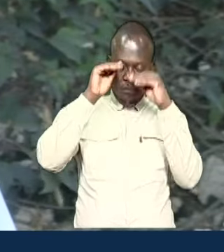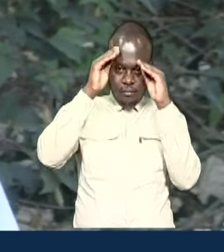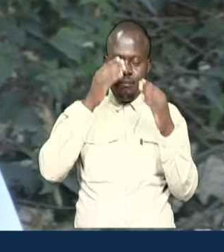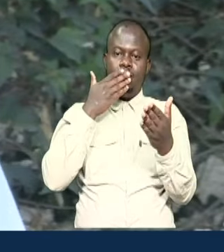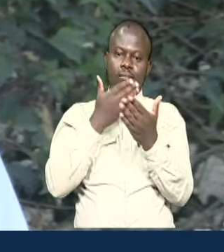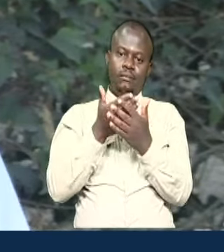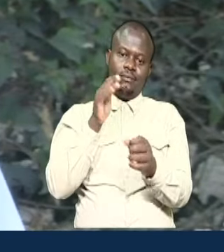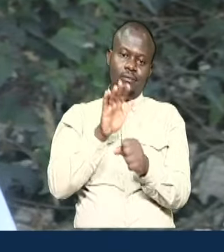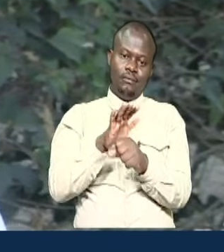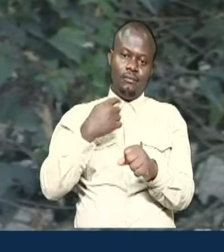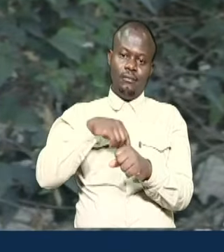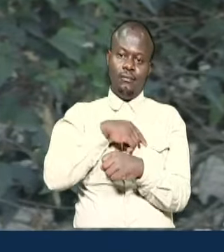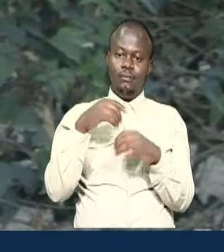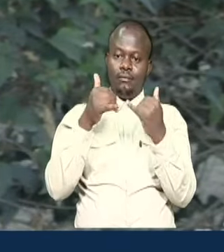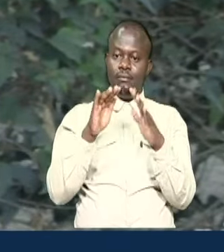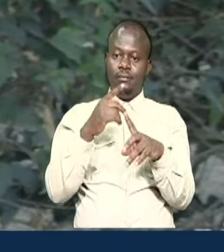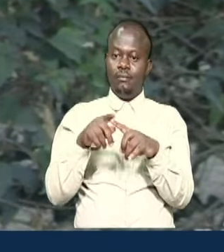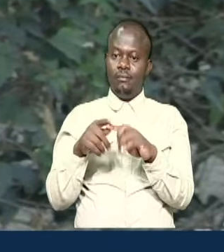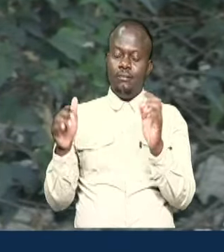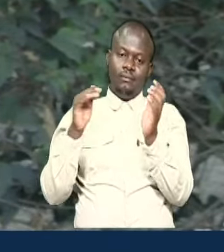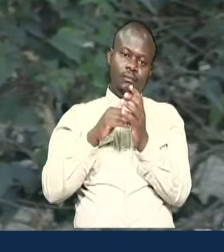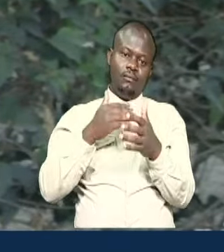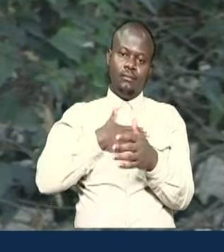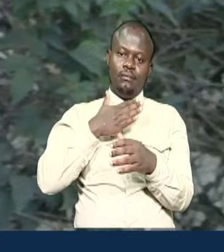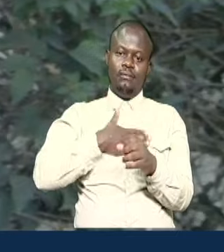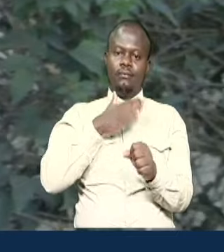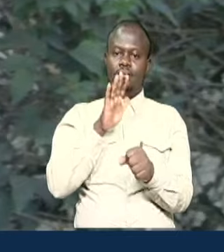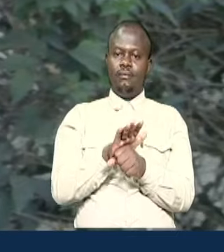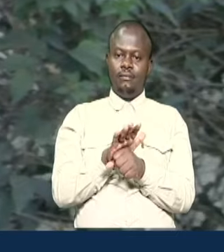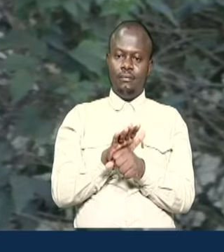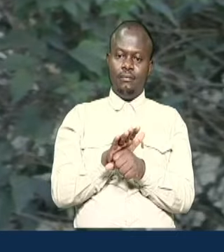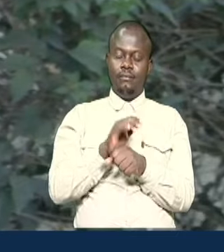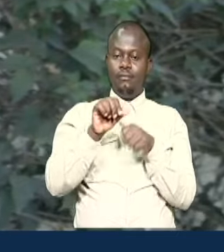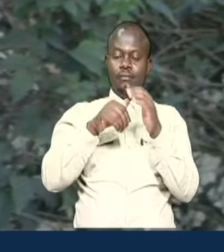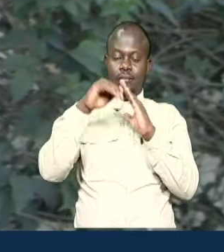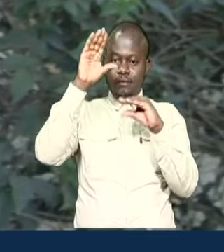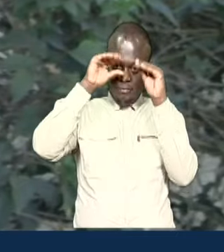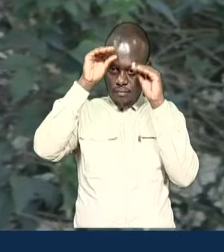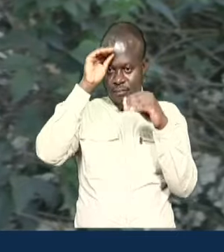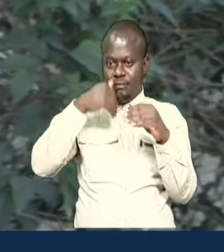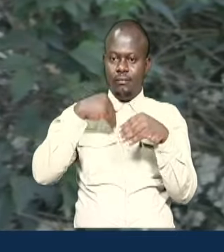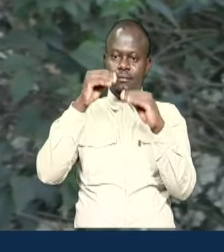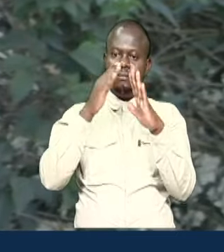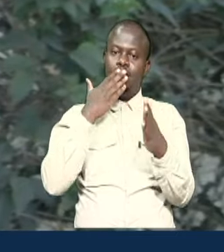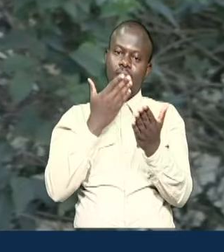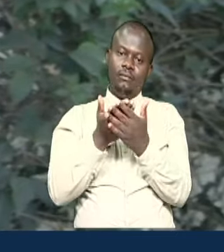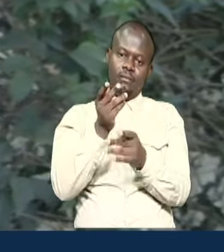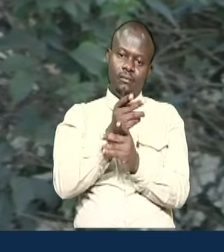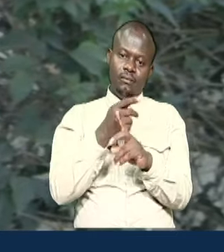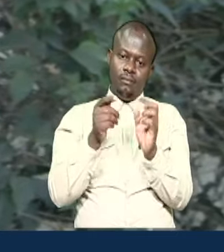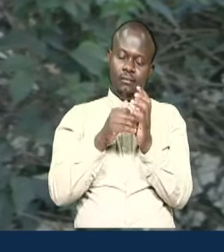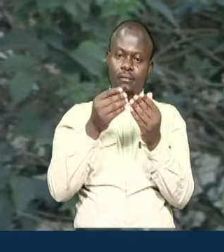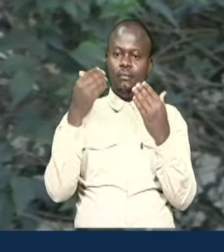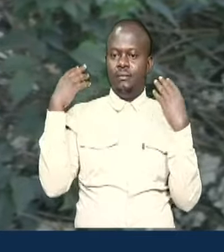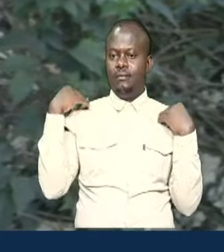cyane, dukina imikino itandukanye kandi bikatunezeza cyane. Ku bijyanye n'amasomo dufite abarimu beza batwitaho, baduha